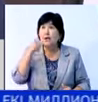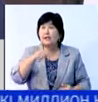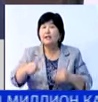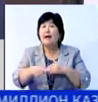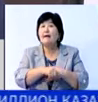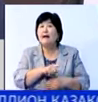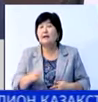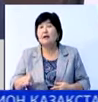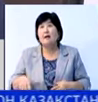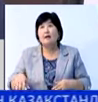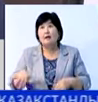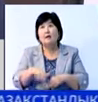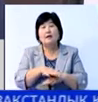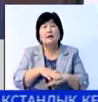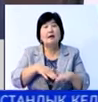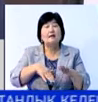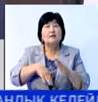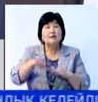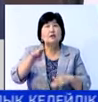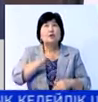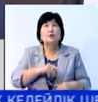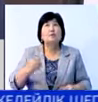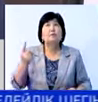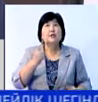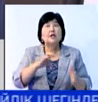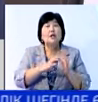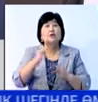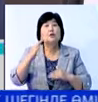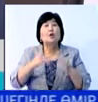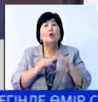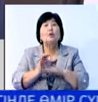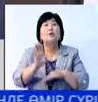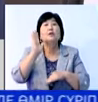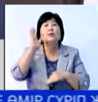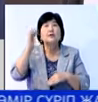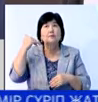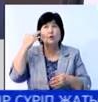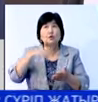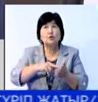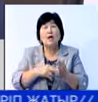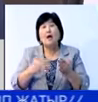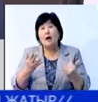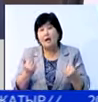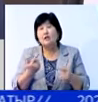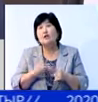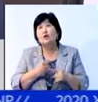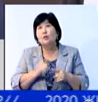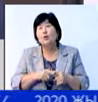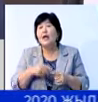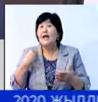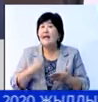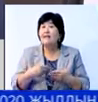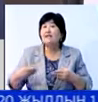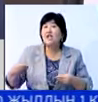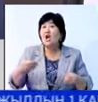дейін халықтың запуск болады. Келер жылы жұмыс бірінші шынды өндіре бастаймыз деп біз күтіп отырмыз. Енді әрине бұл инвестиция